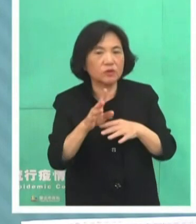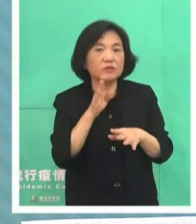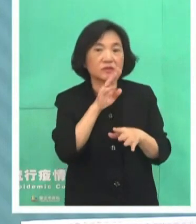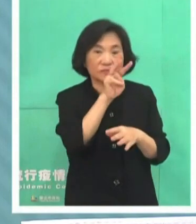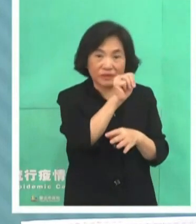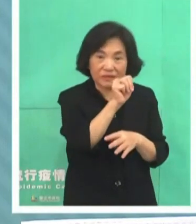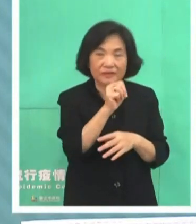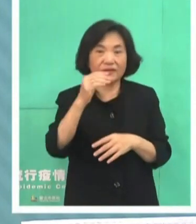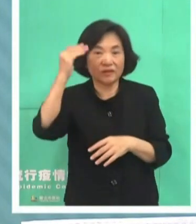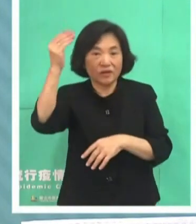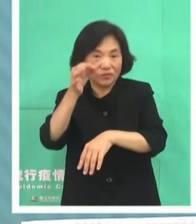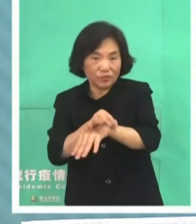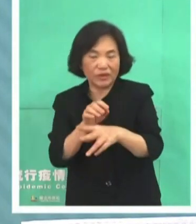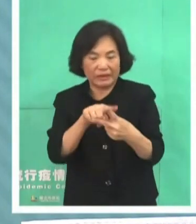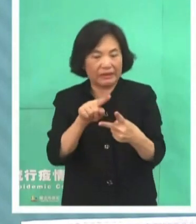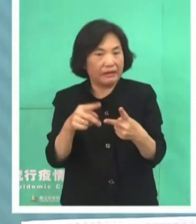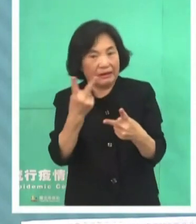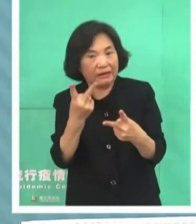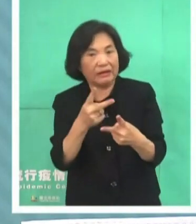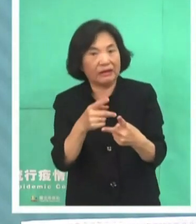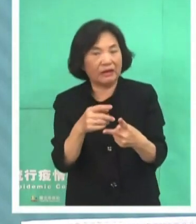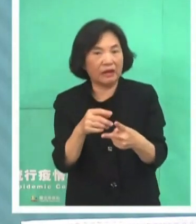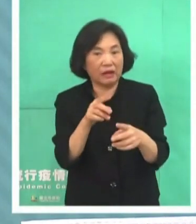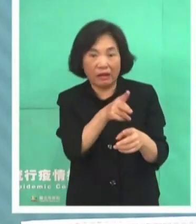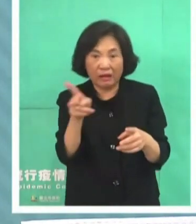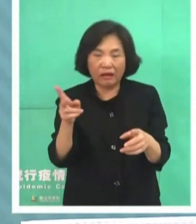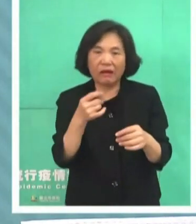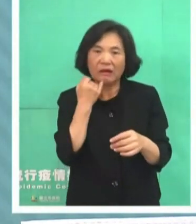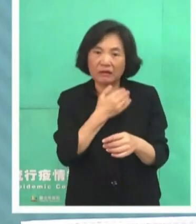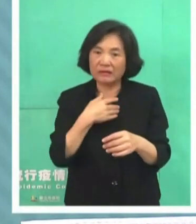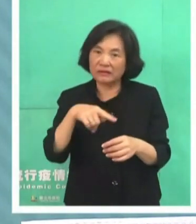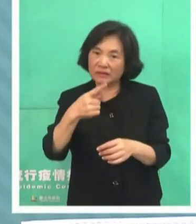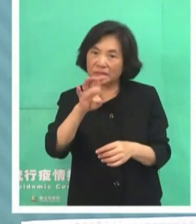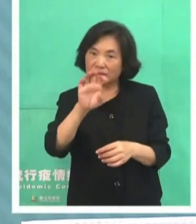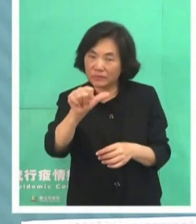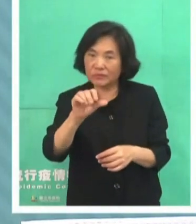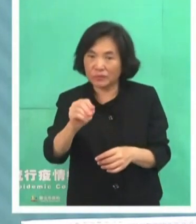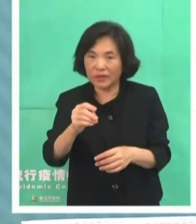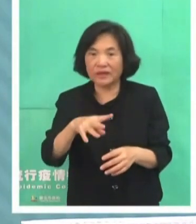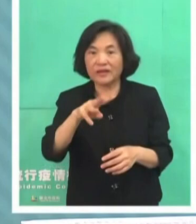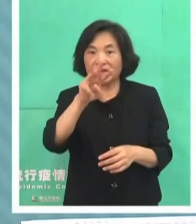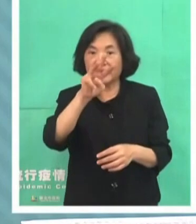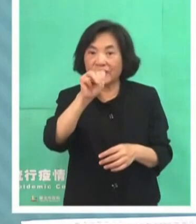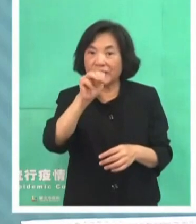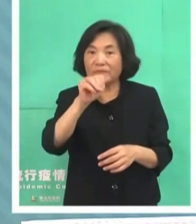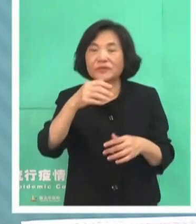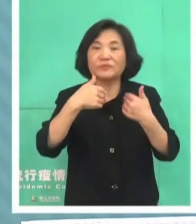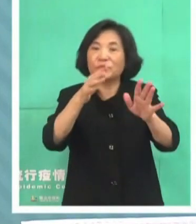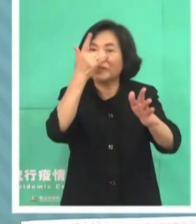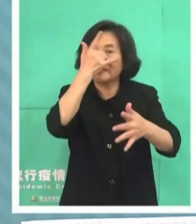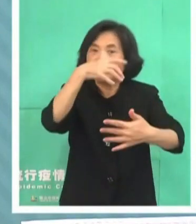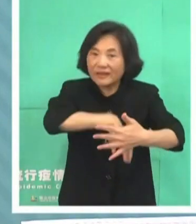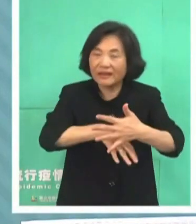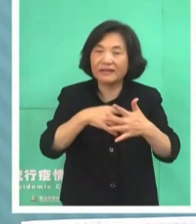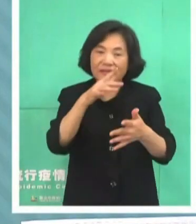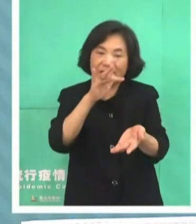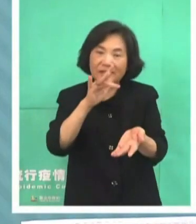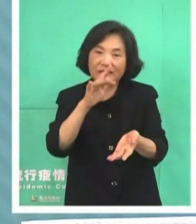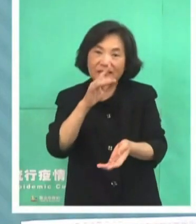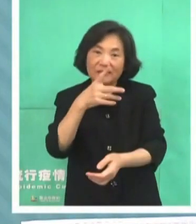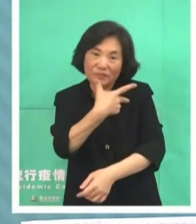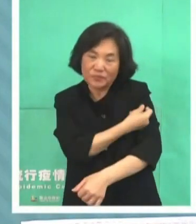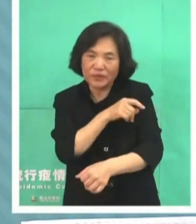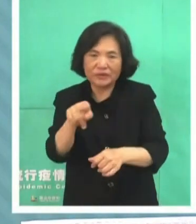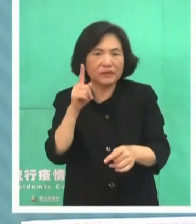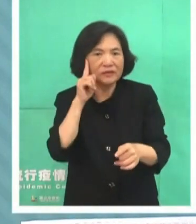纳混打高端，这有望可解145万名莫德纳疫苗孤儿的困境。那陈时中刚刚在记